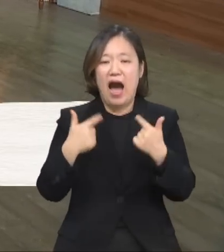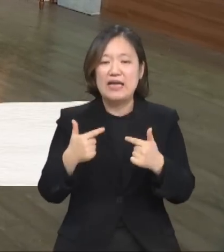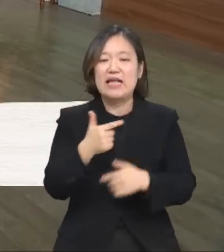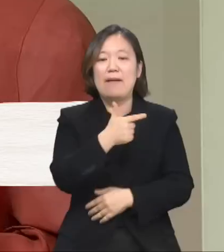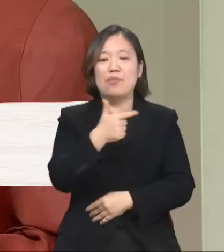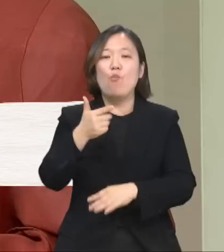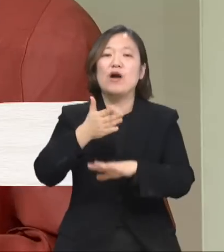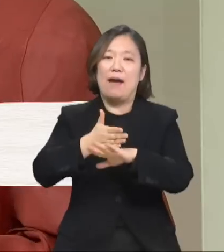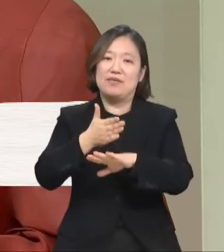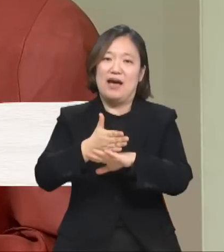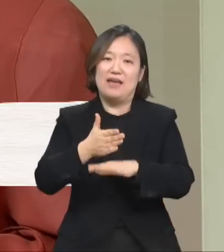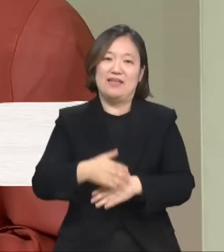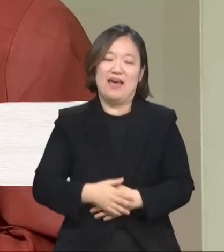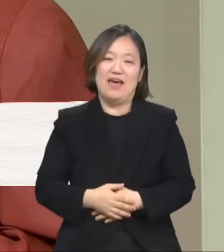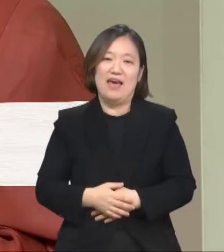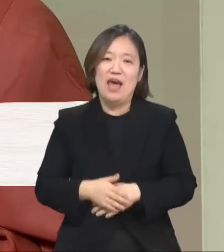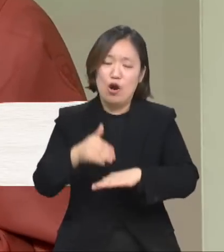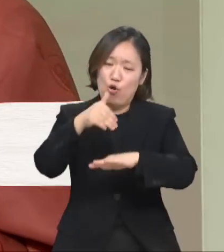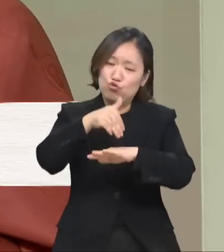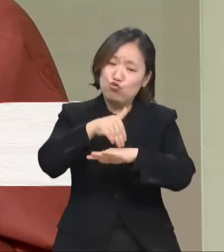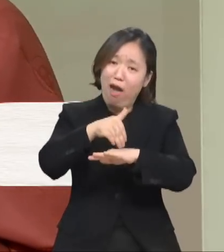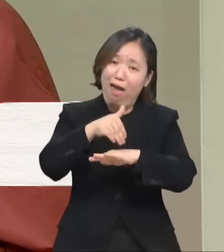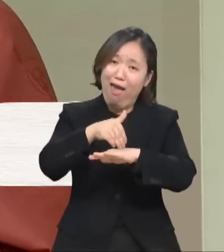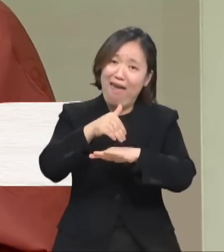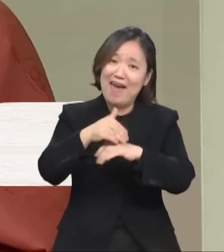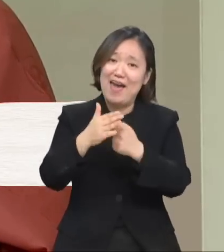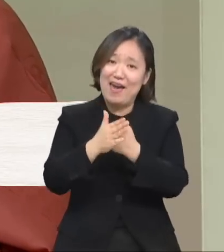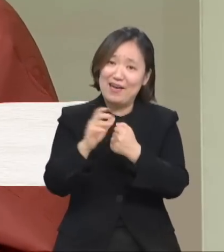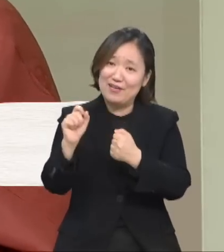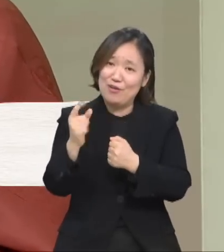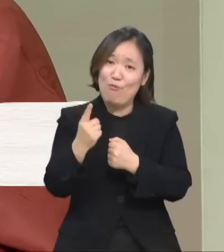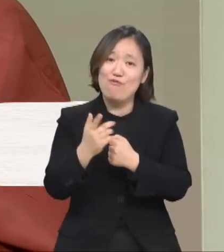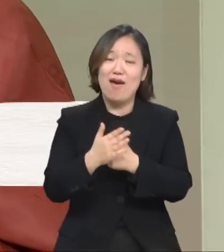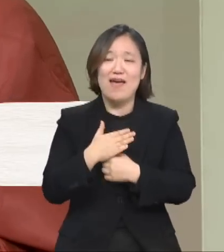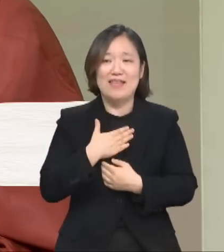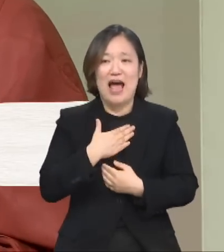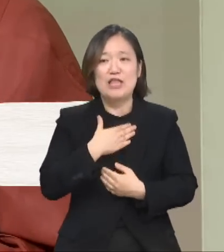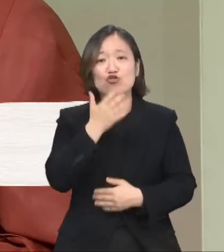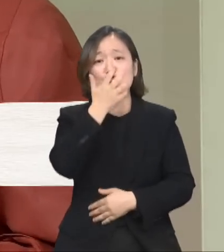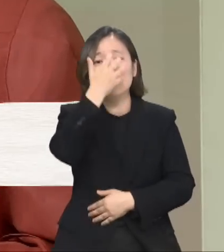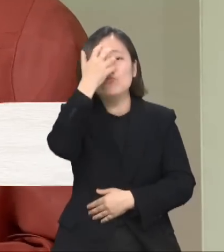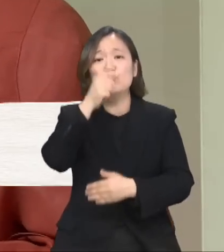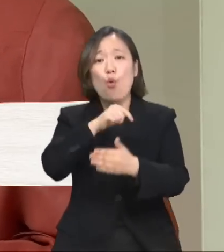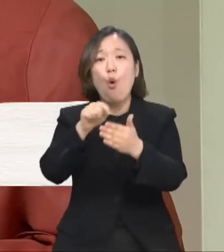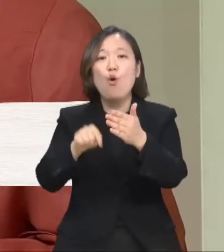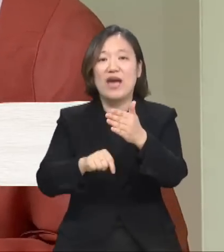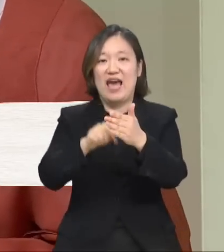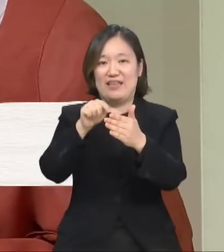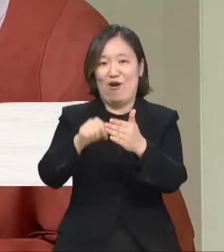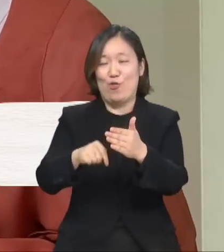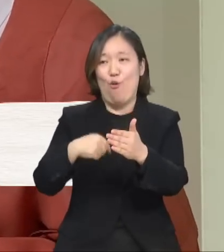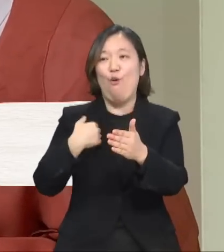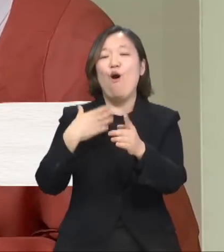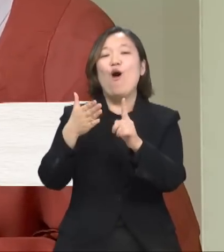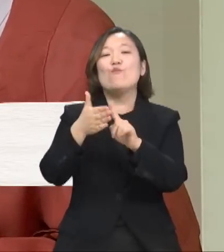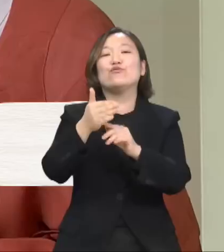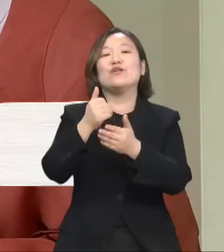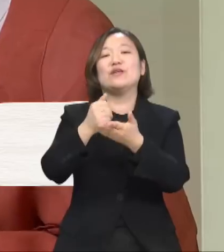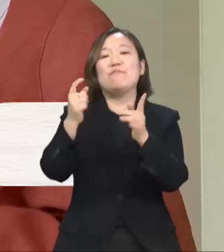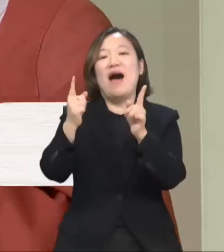이러한 수행 덕분에 저는 꿈에서도 부처님의 카피를 경험하게 되었습니다